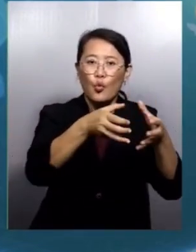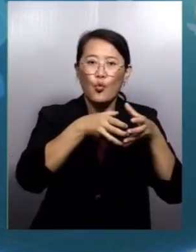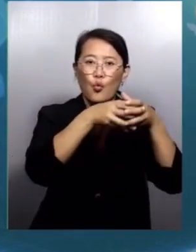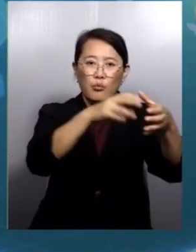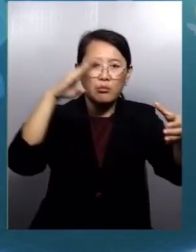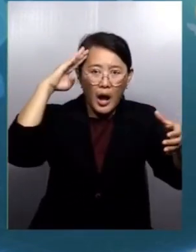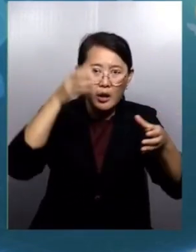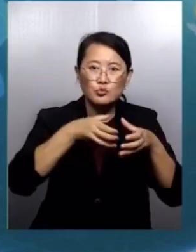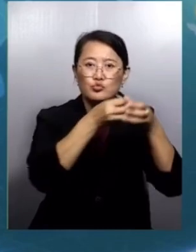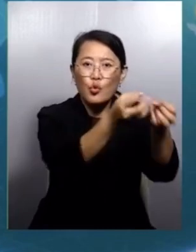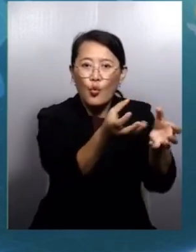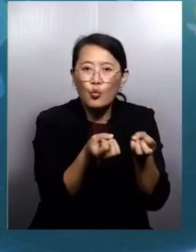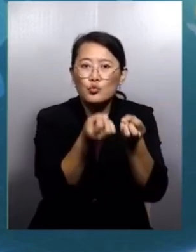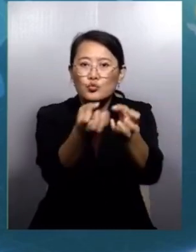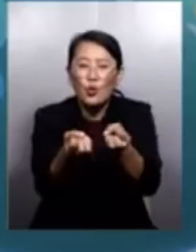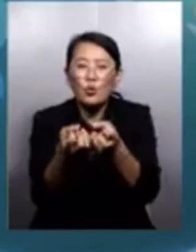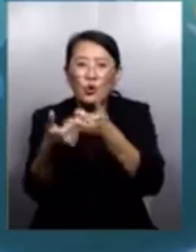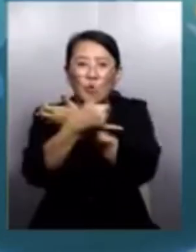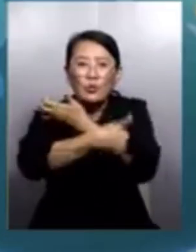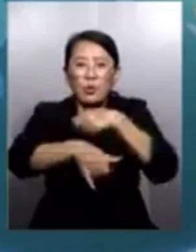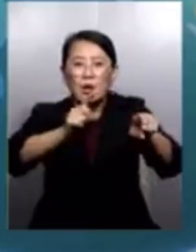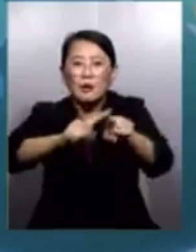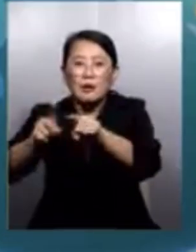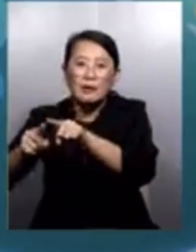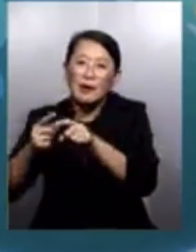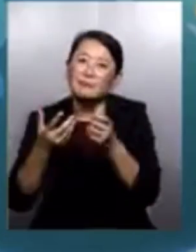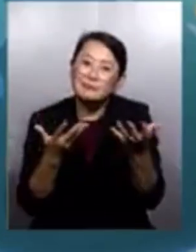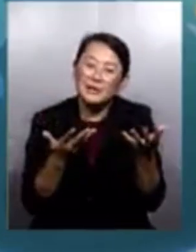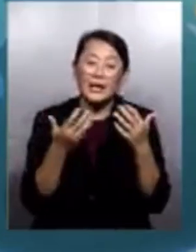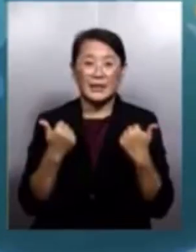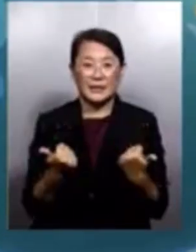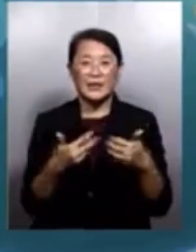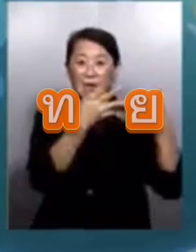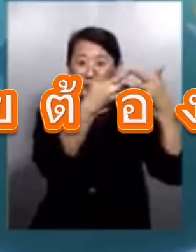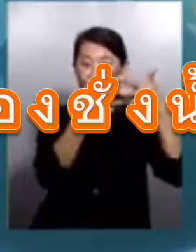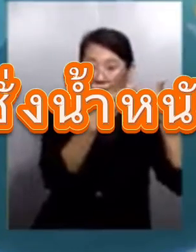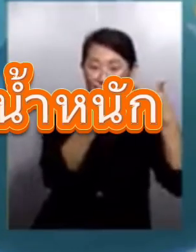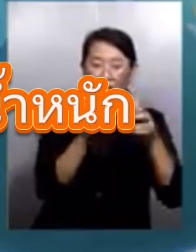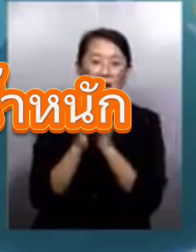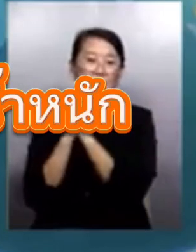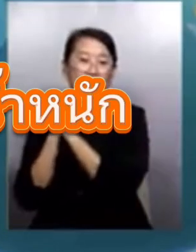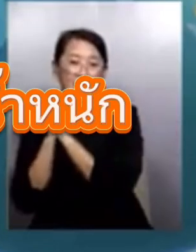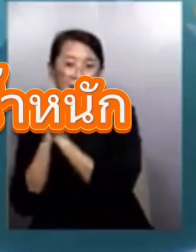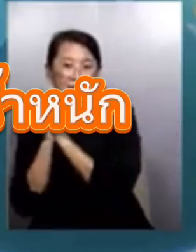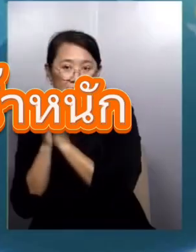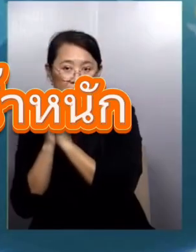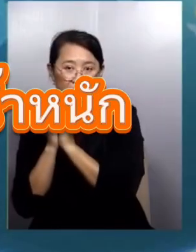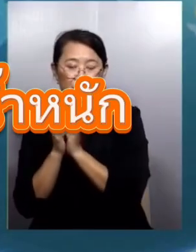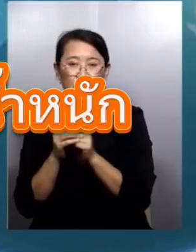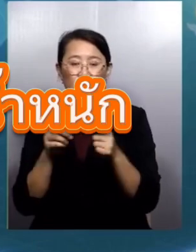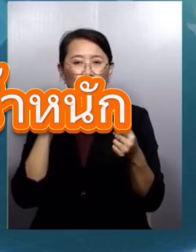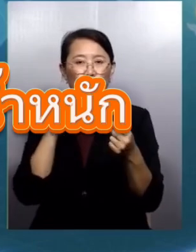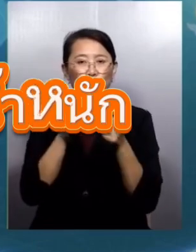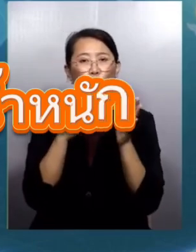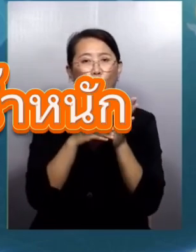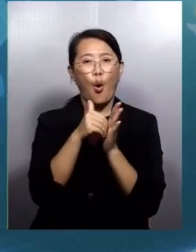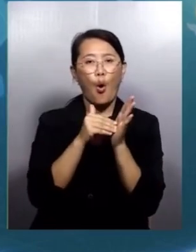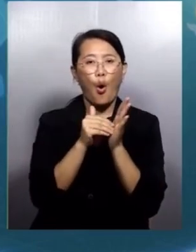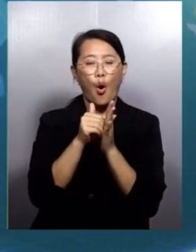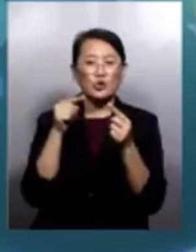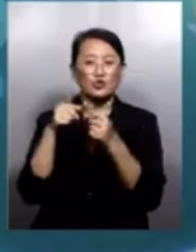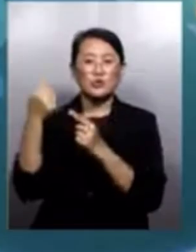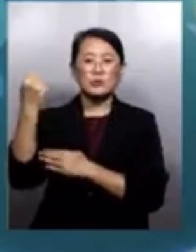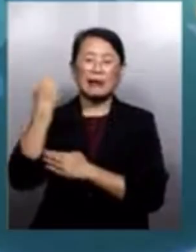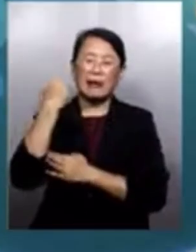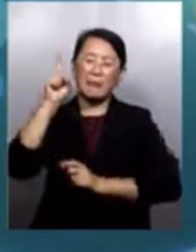ยอะฉะนั้นทั้งสองคนทั้งจีนก็ดีทั้งอเมริกาก็ดีเนี่ยมีจุดอ่อนจุดแข็งที่ทำให้เราประเมินได้ยากมากว่